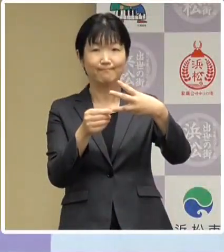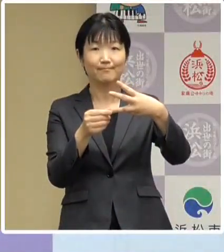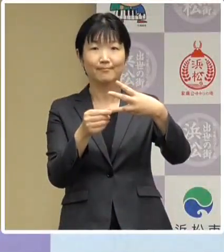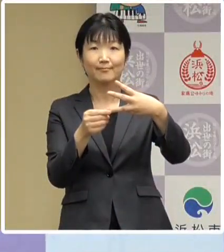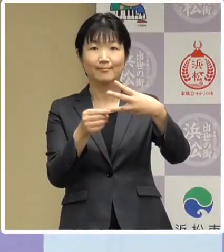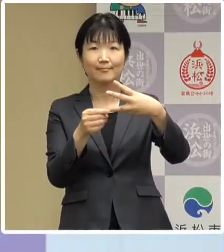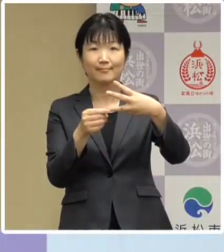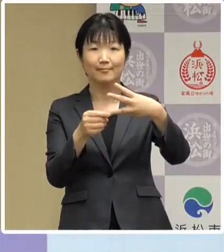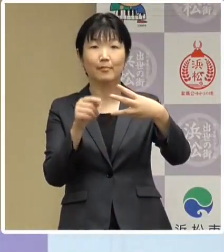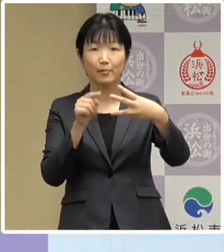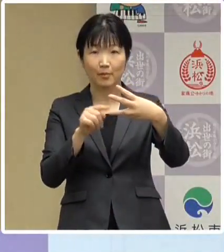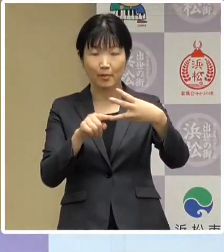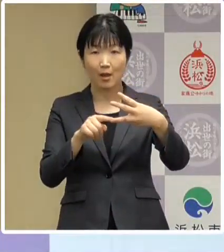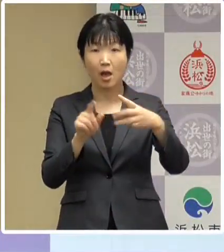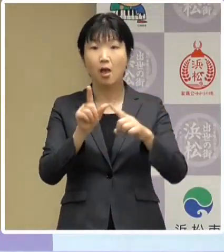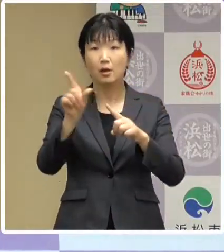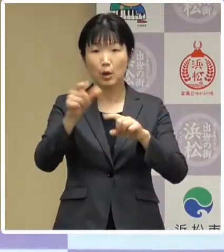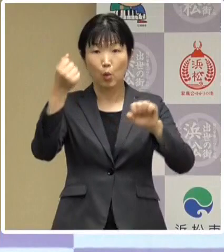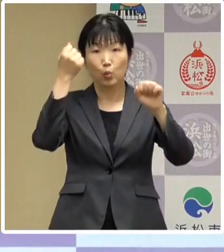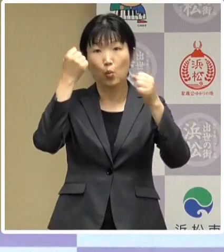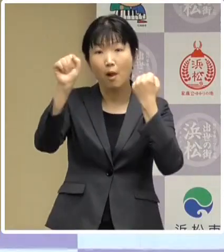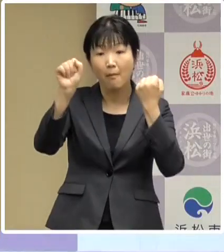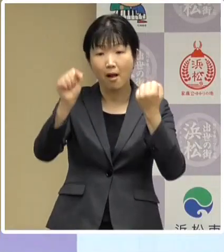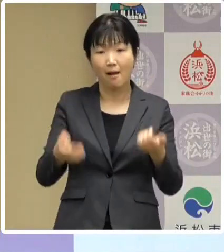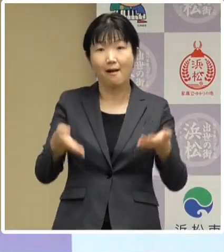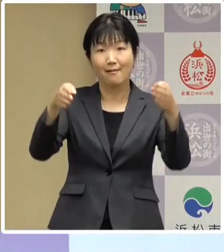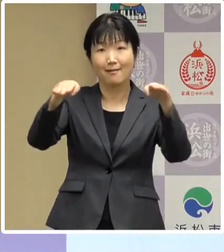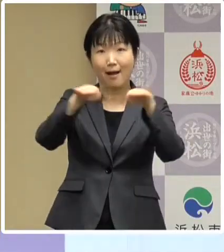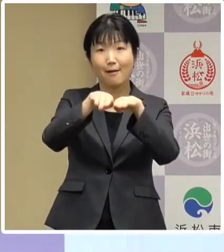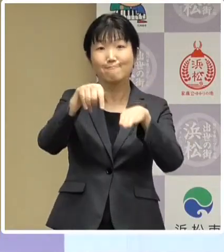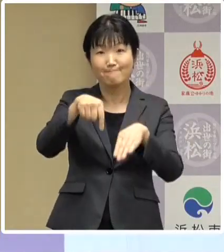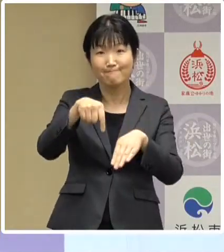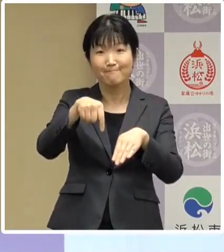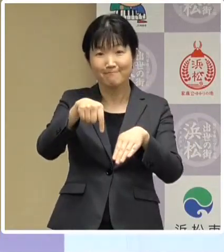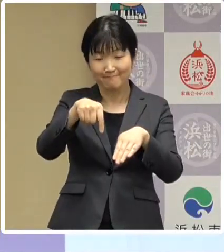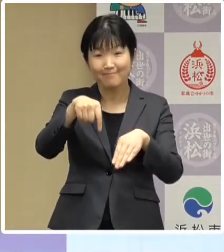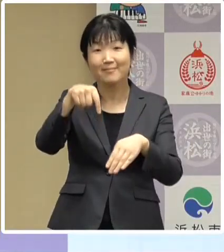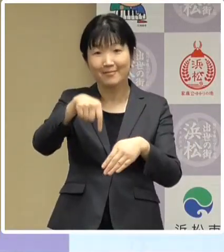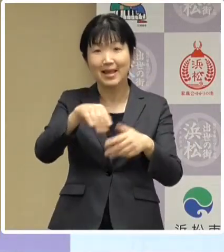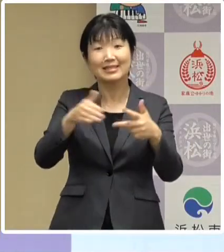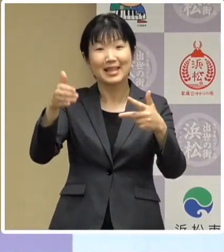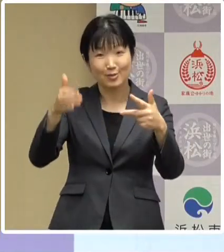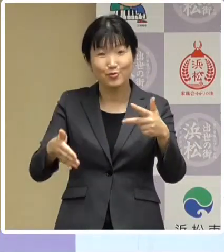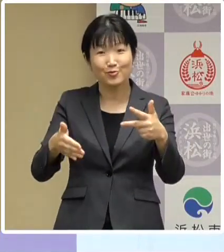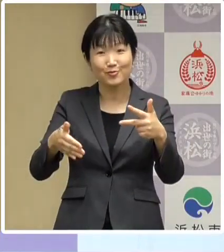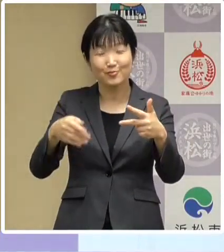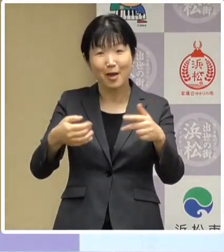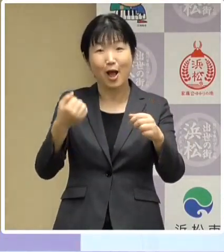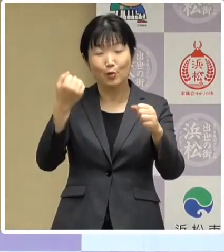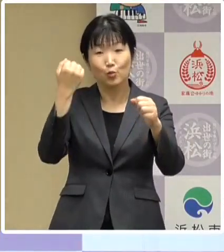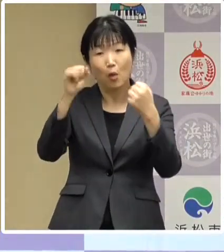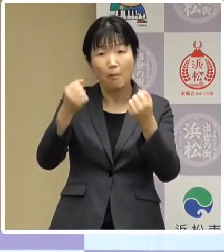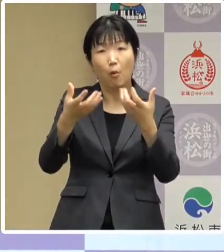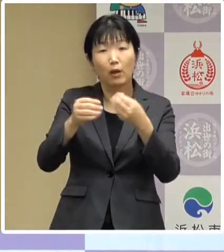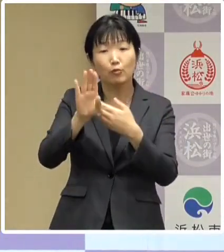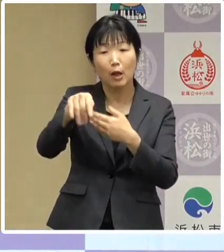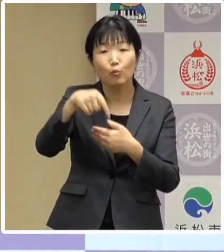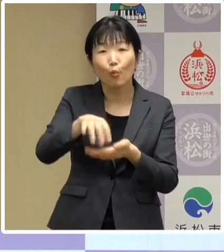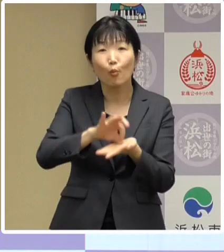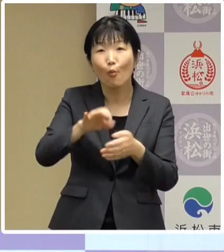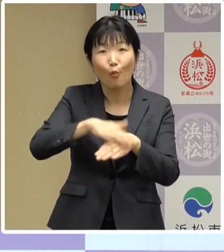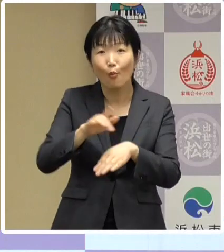その大河ドラマ館の跡地じゃなかった、その施設活用っていうことですね、はいはい、ですけれども、これ